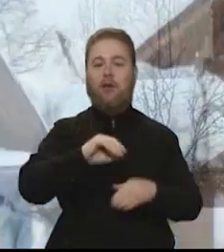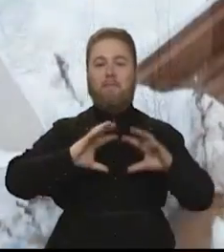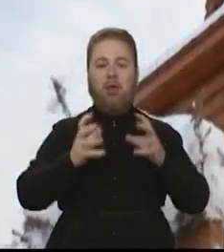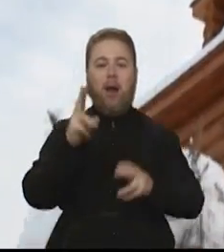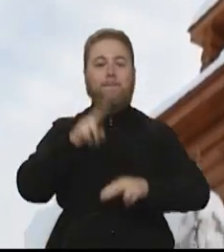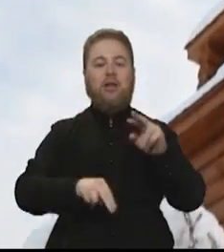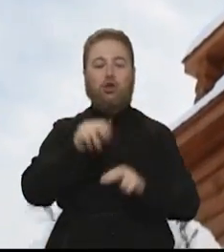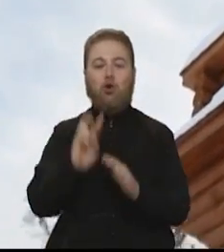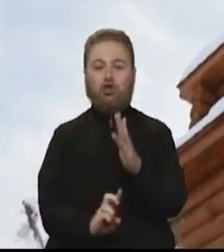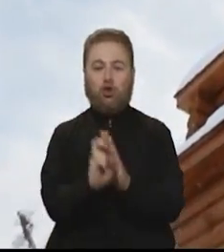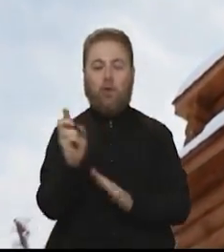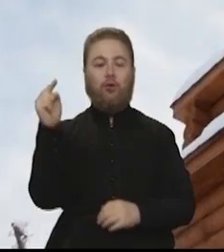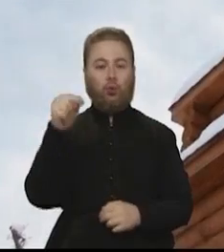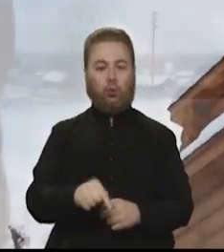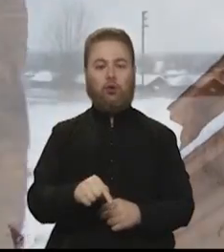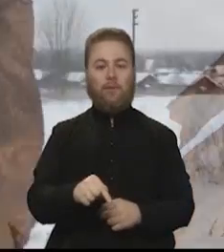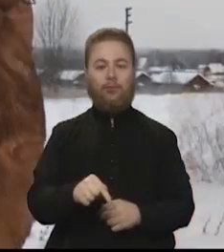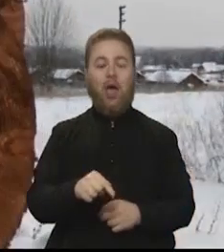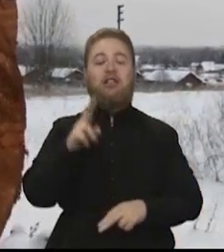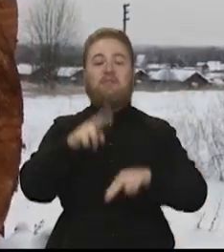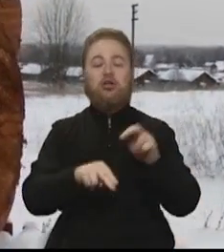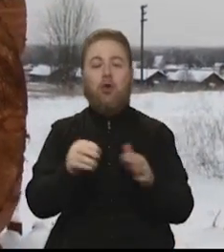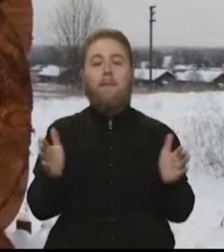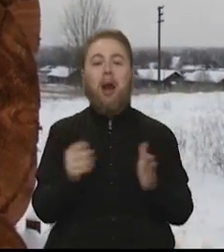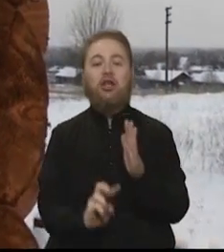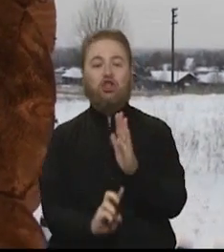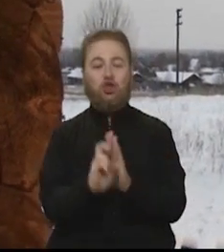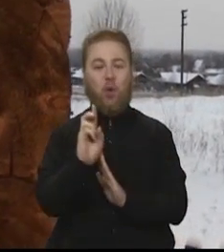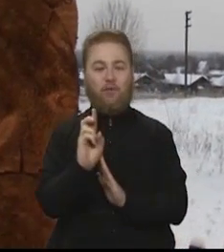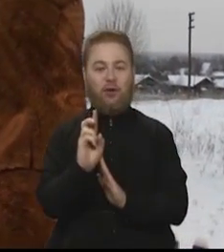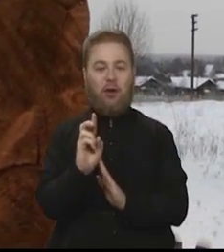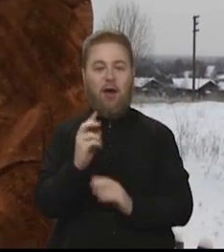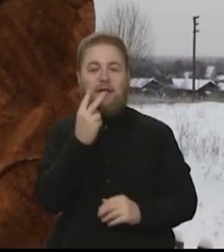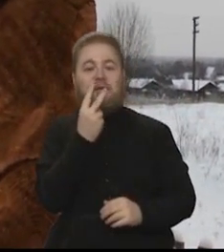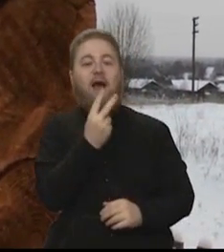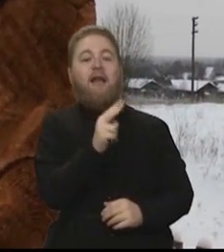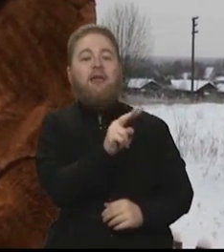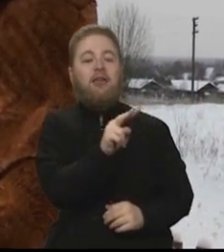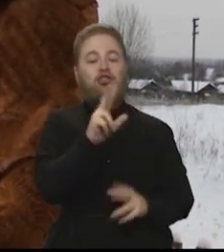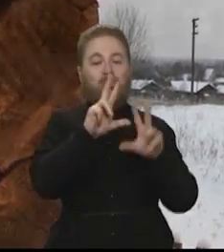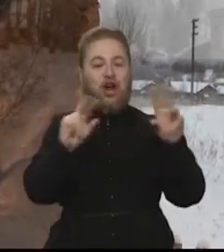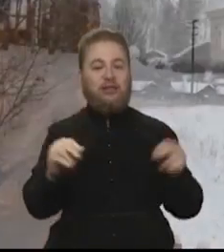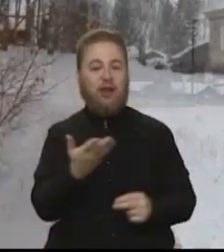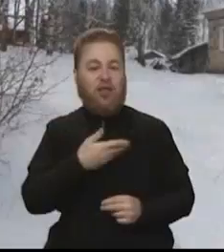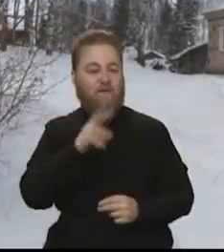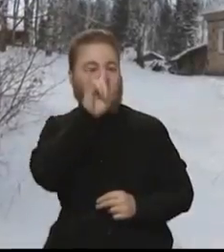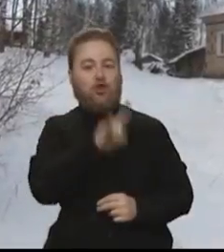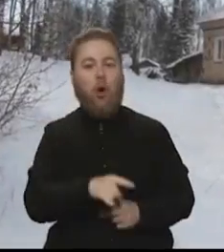миром, построили часовню тут. С постройкой маленькой часовни заглянет счастье к нам в окно.